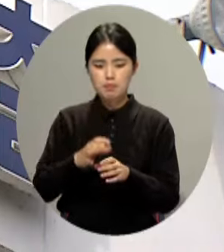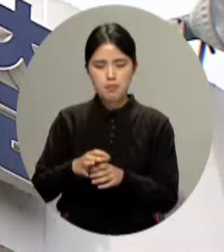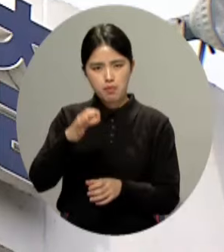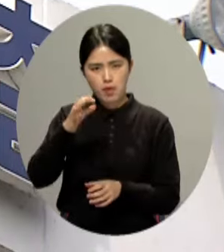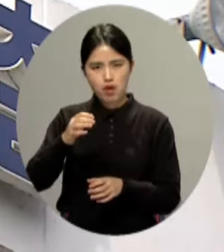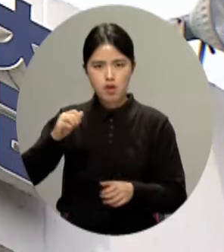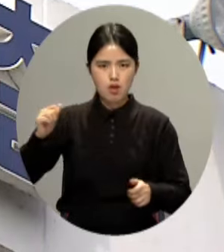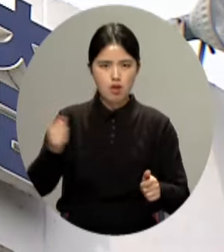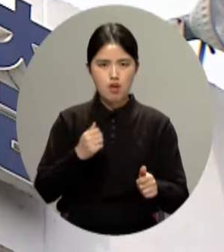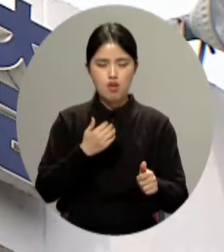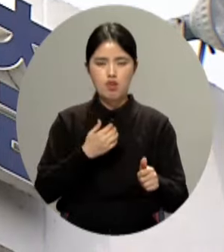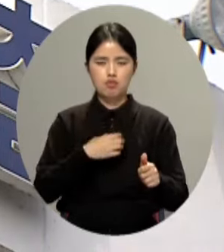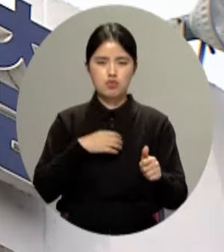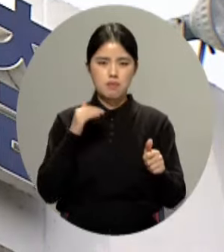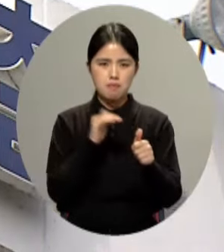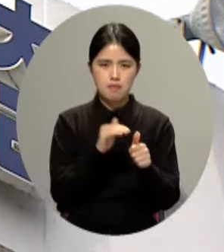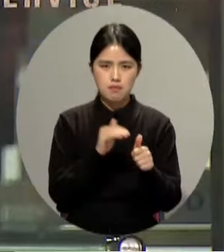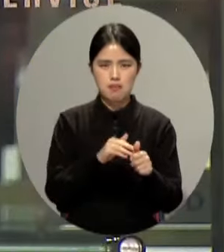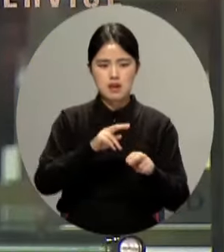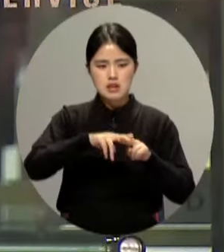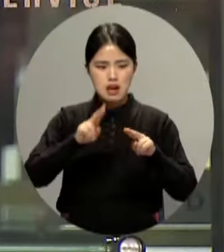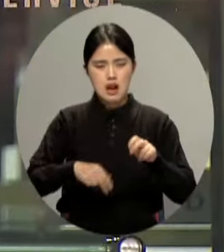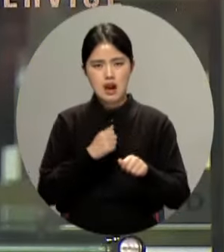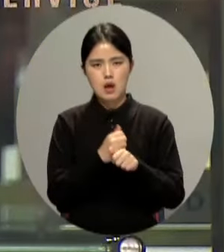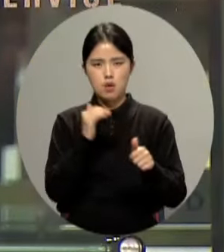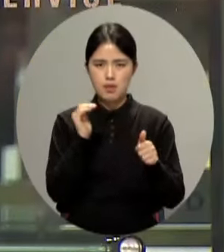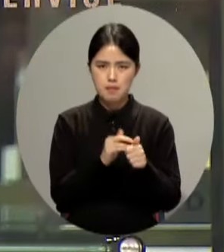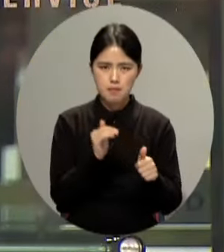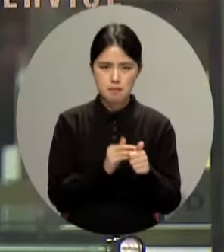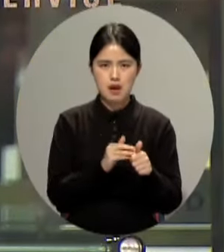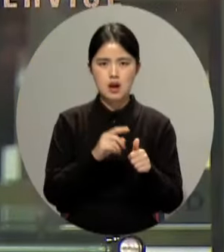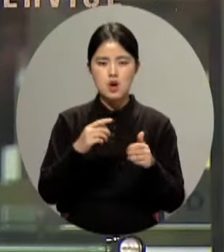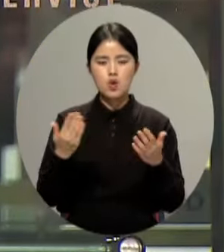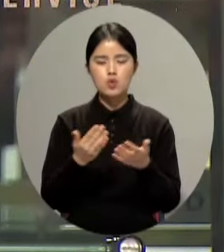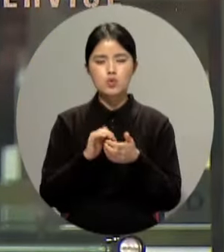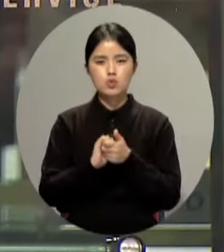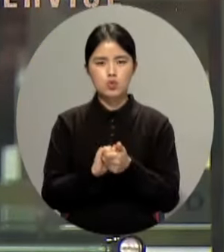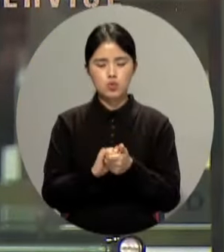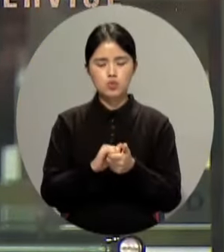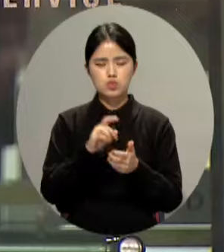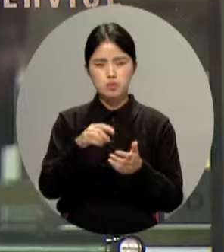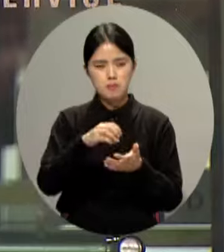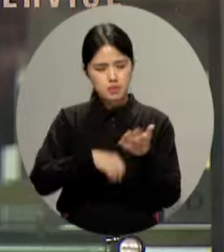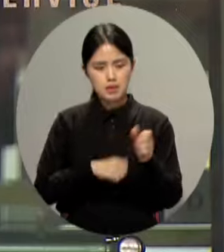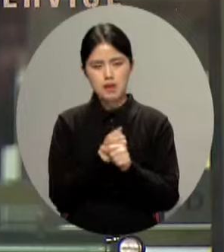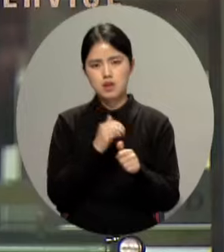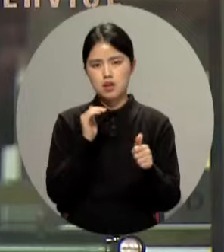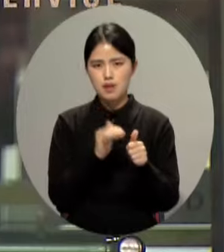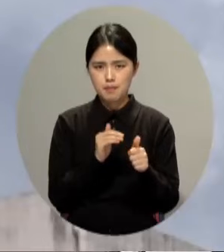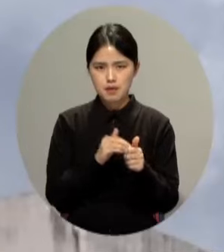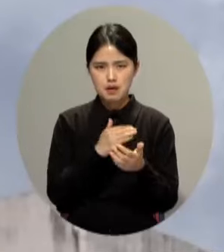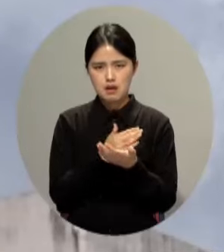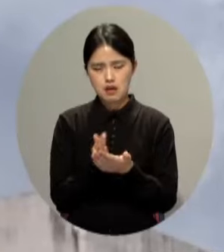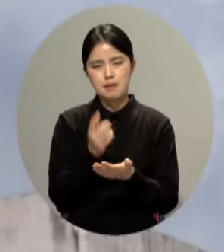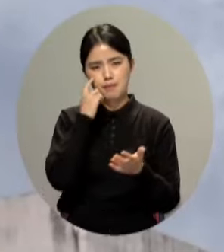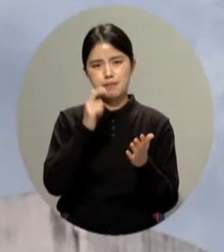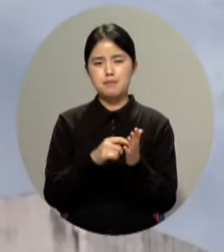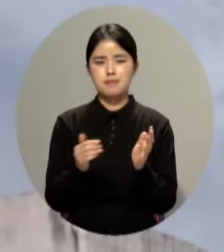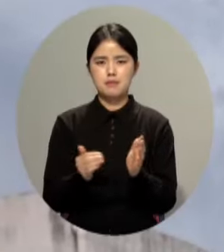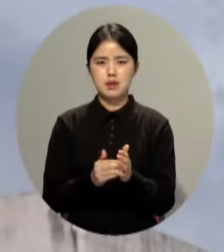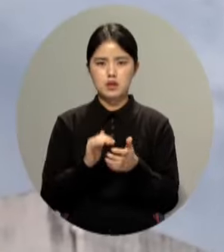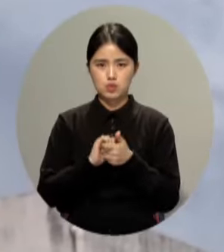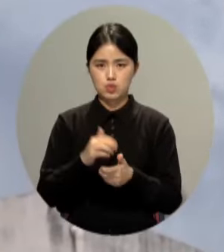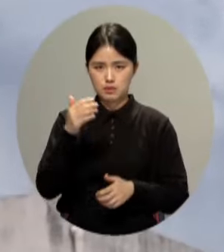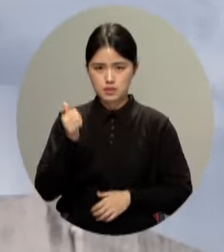당장 사표를 쓰라는 협박 노조를 탈퇴하라는 강요 등이 있다라 확인돼 파문이 잃었습니다 조합장은